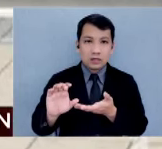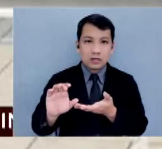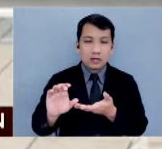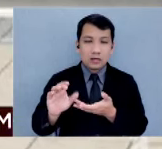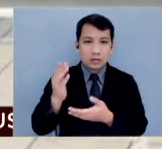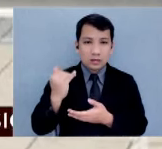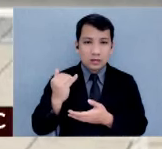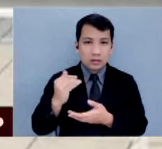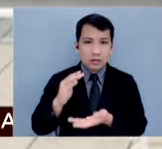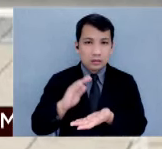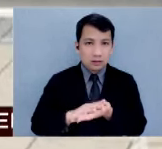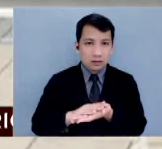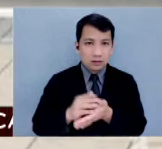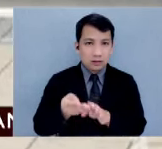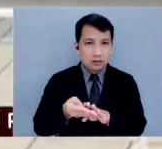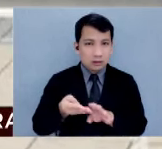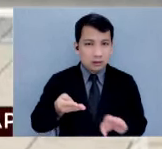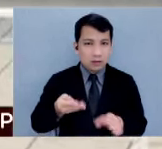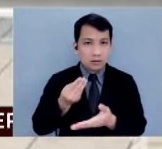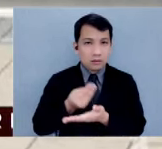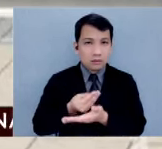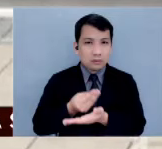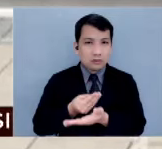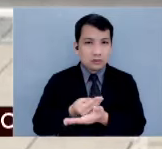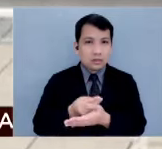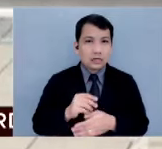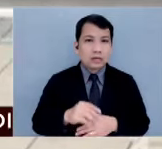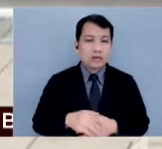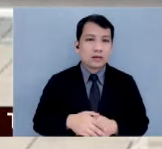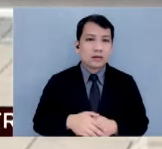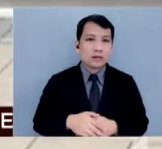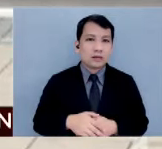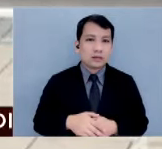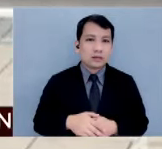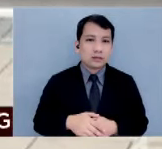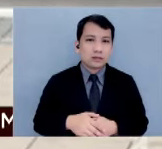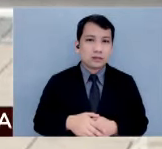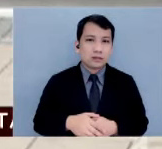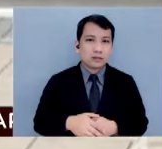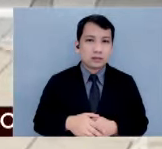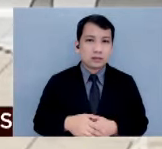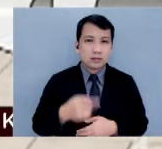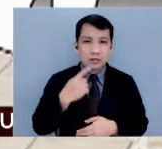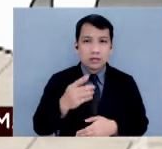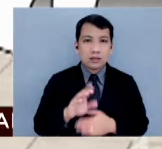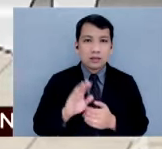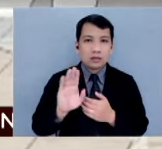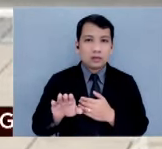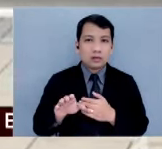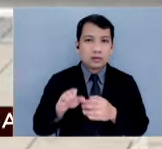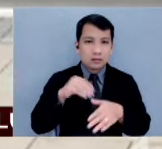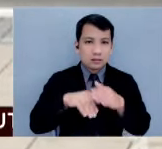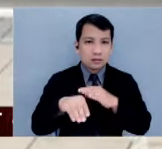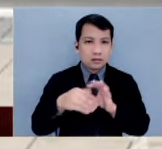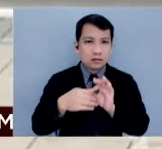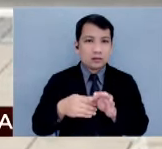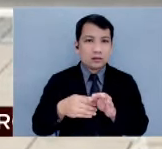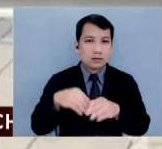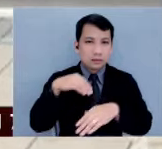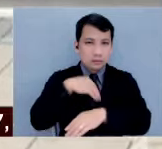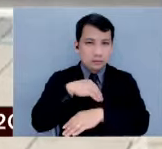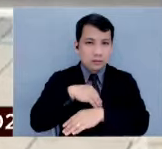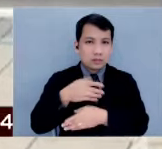at makuha ang perang withdraw. Dito na niya sasabihin sa biktima na pumasok sa loob ng bangko at humingi